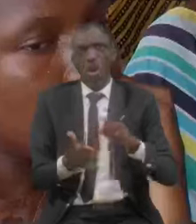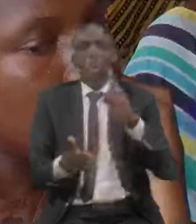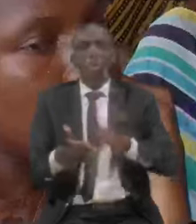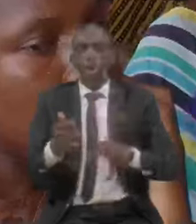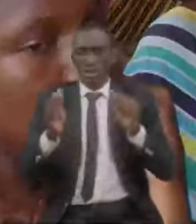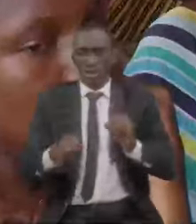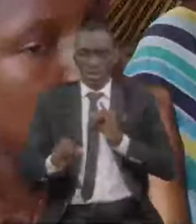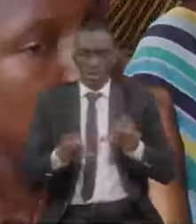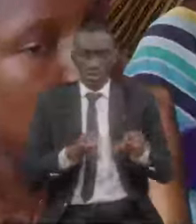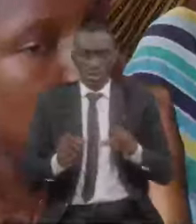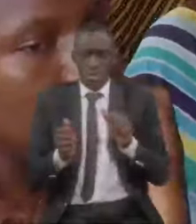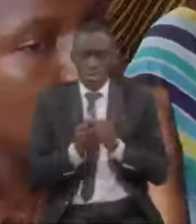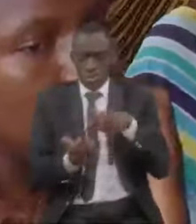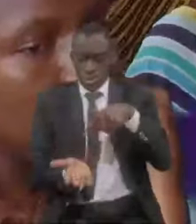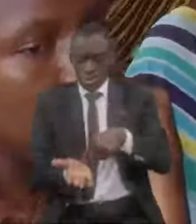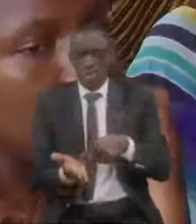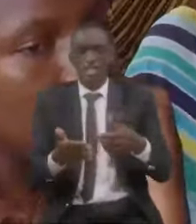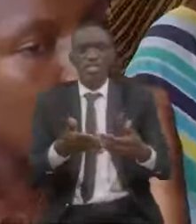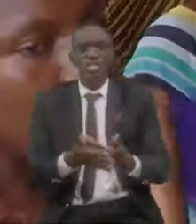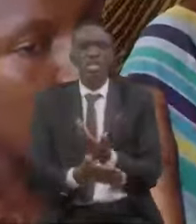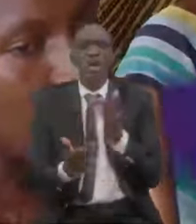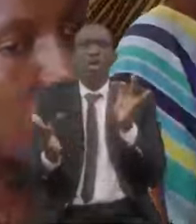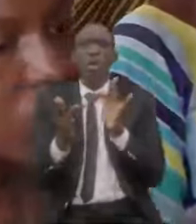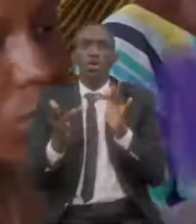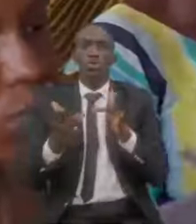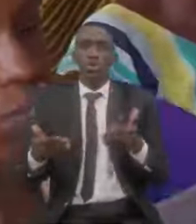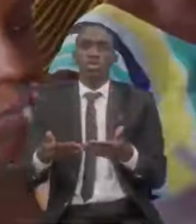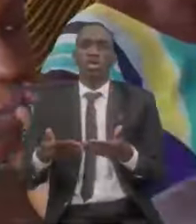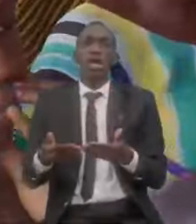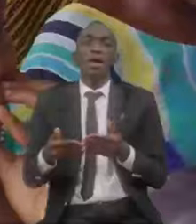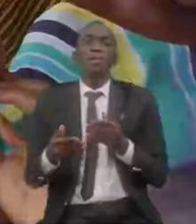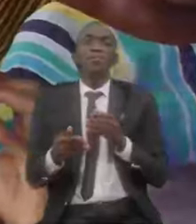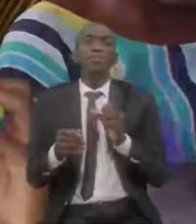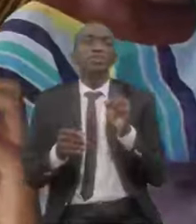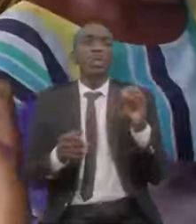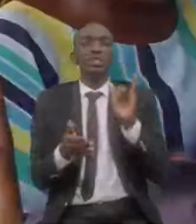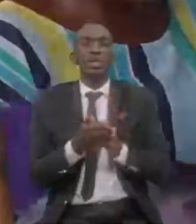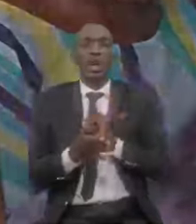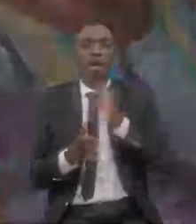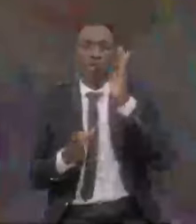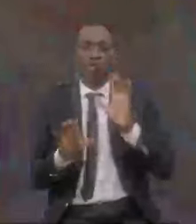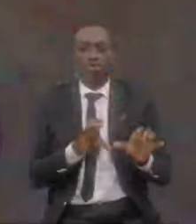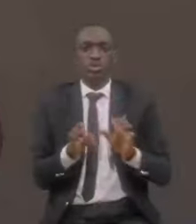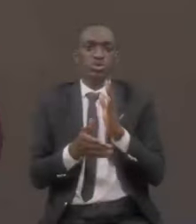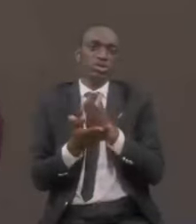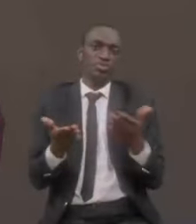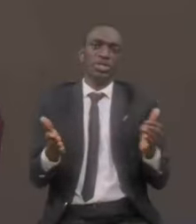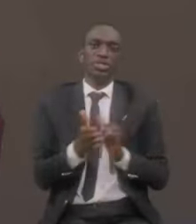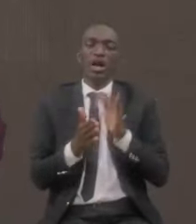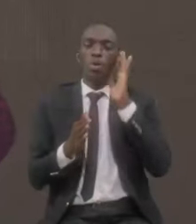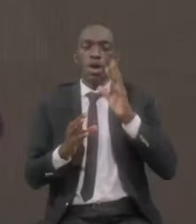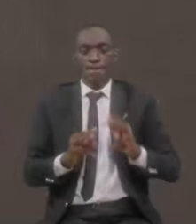contacts? Pour que je fasse quelque chose. Pour le faire avancer. Et tu es